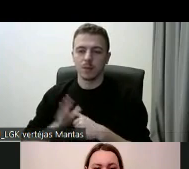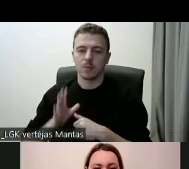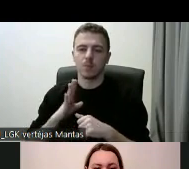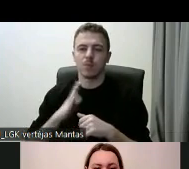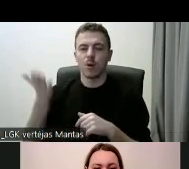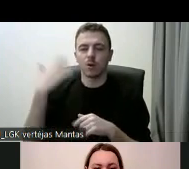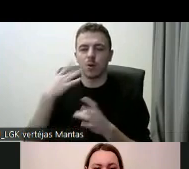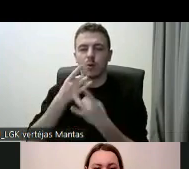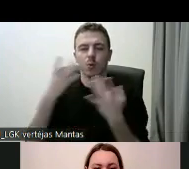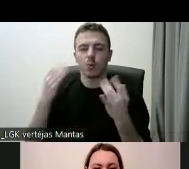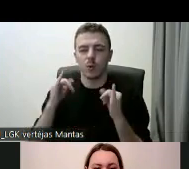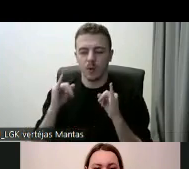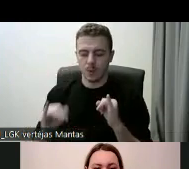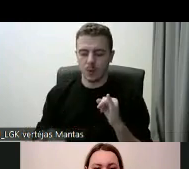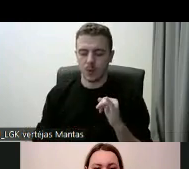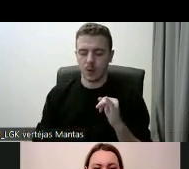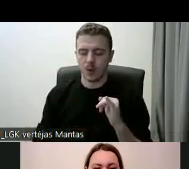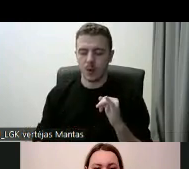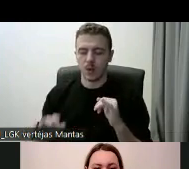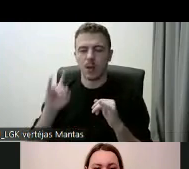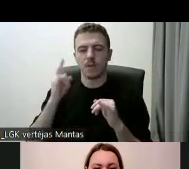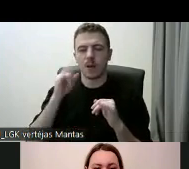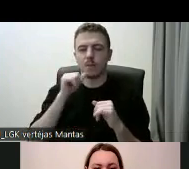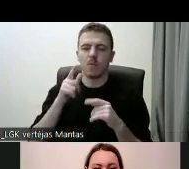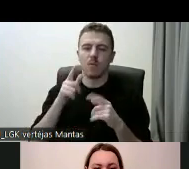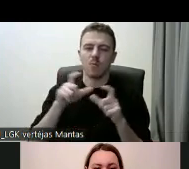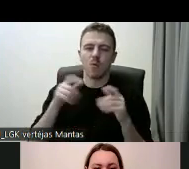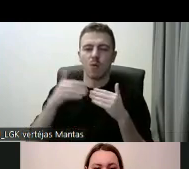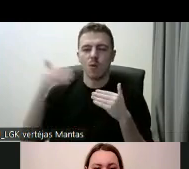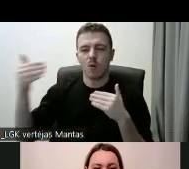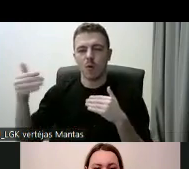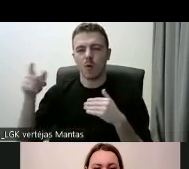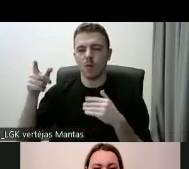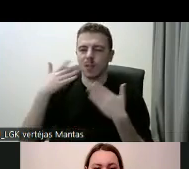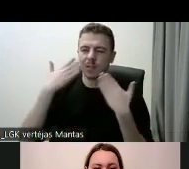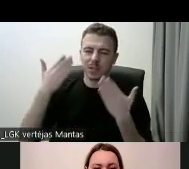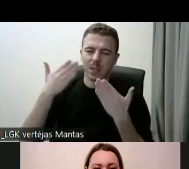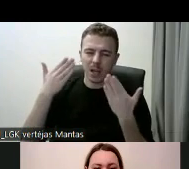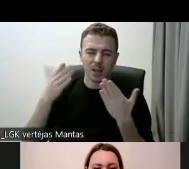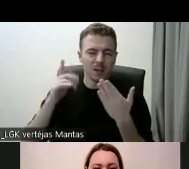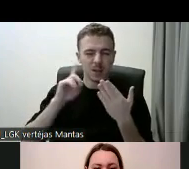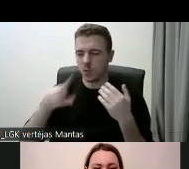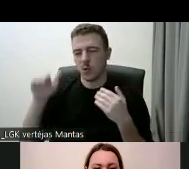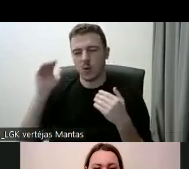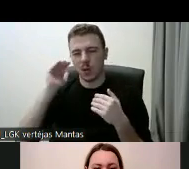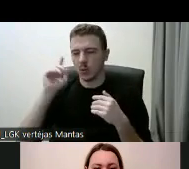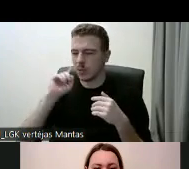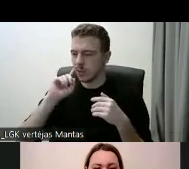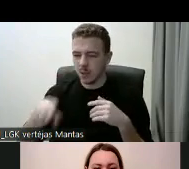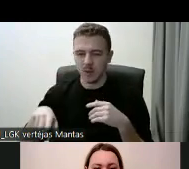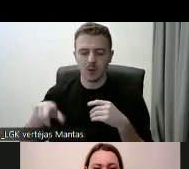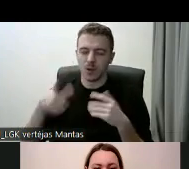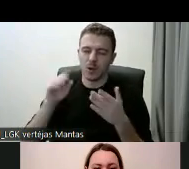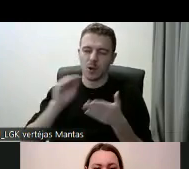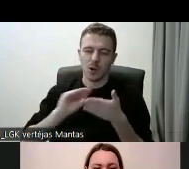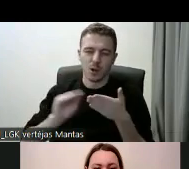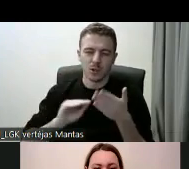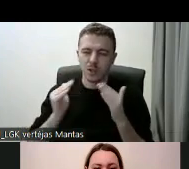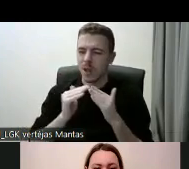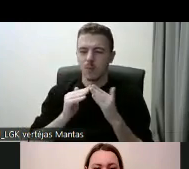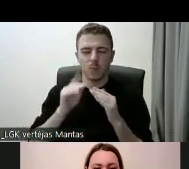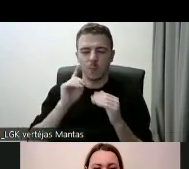kultūra. Mokiniai už mokyklos ribų netikėjo nei skaitimų, nei klausimų, nei rašymų, nei